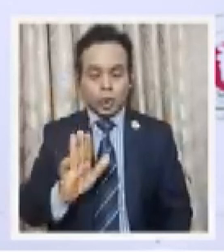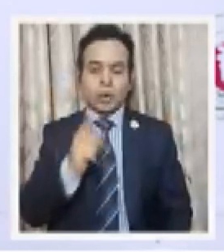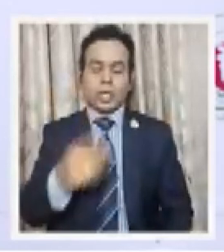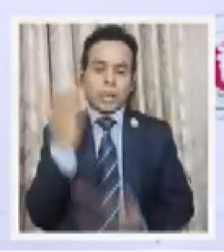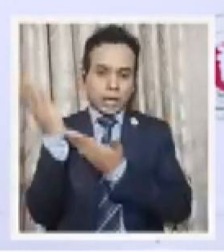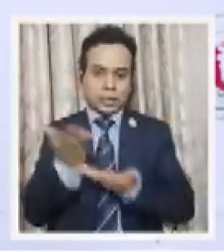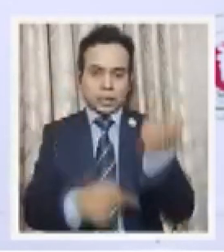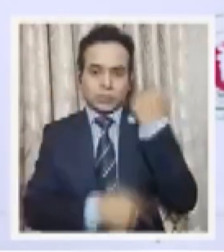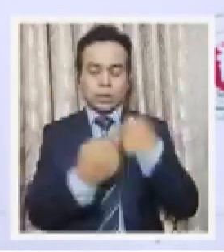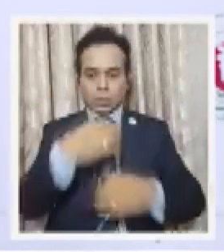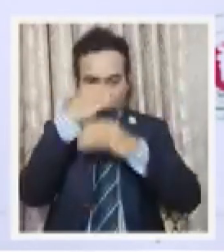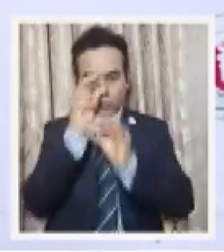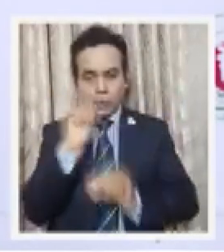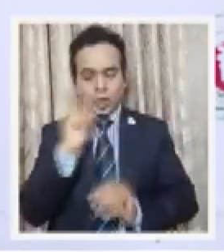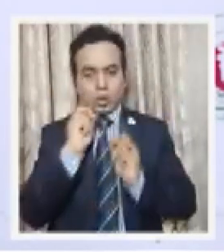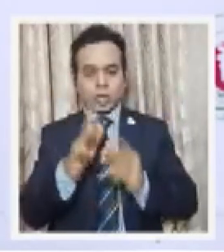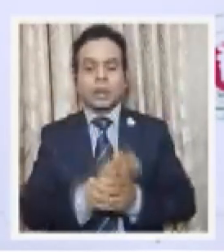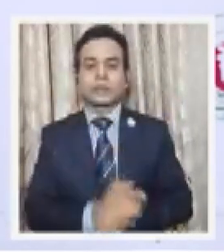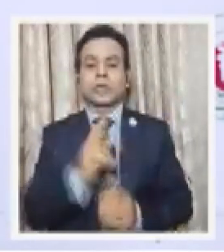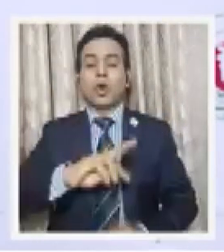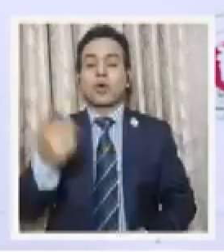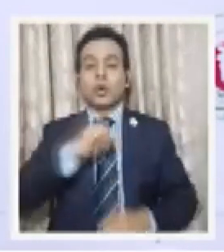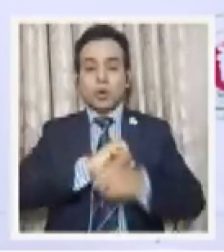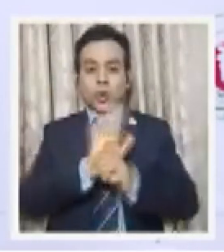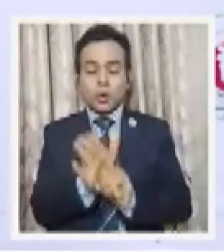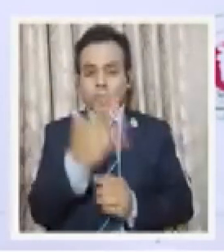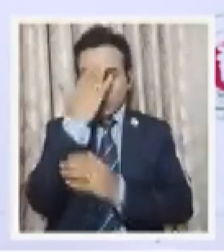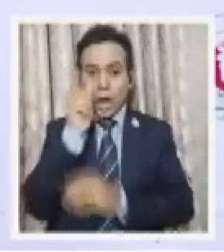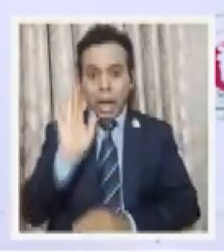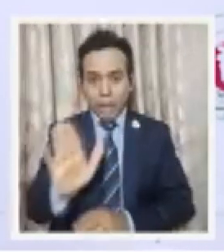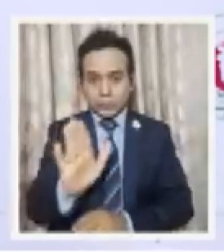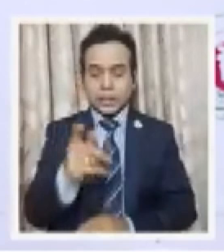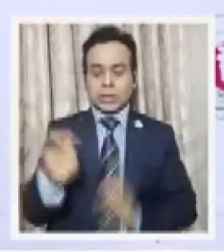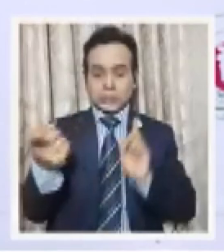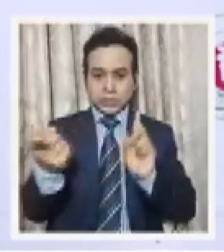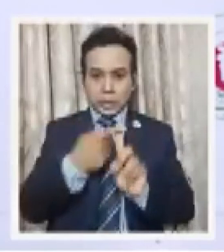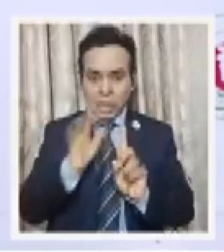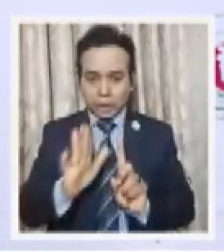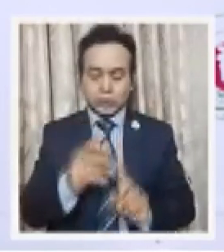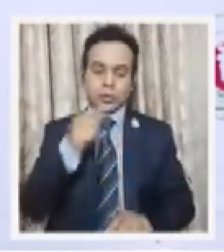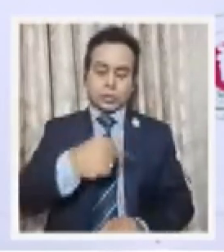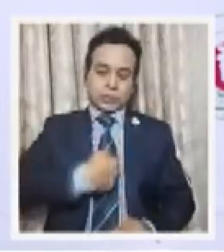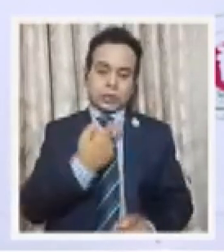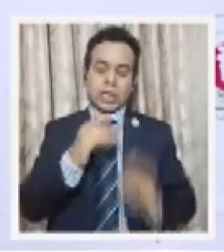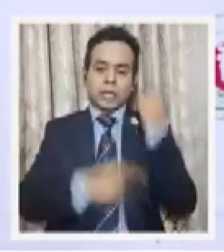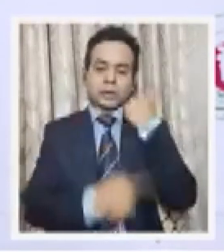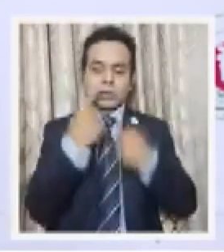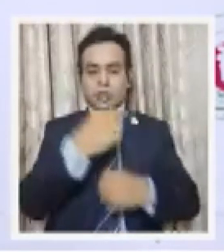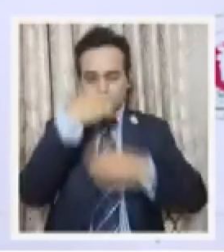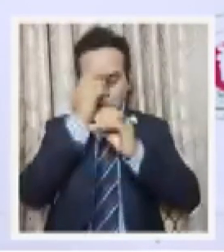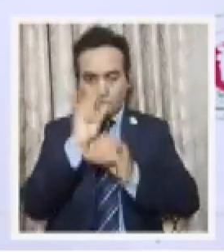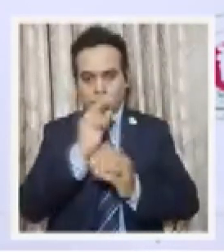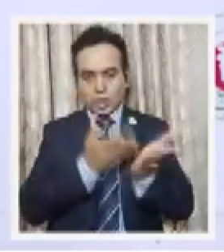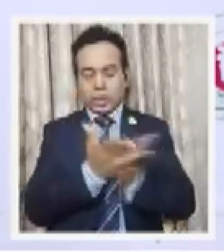আপনারা নমুনা দিয়ে নমুনা পরীক্ষা করাবেন। তবে সরকার নির্ধারিত যে কোনো বুথ বা হাসপাতাল, সরকার